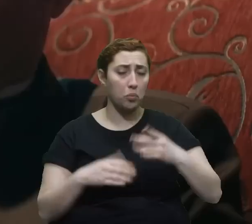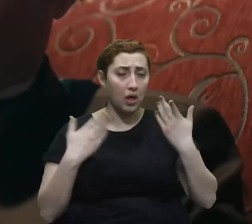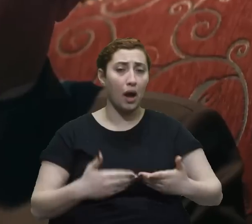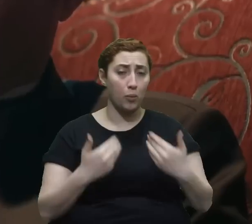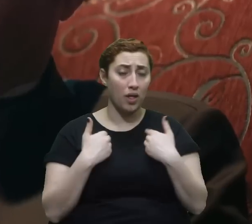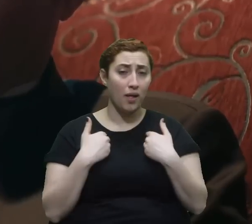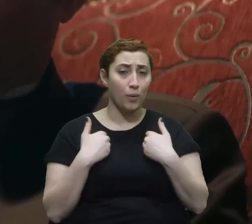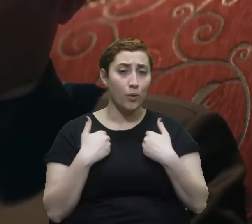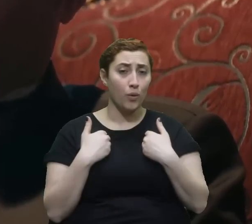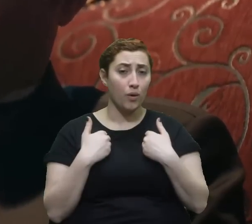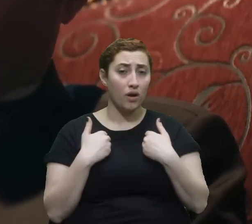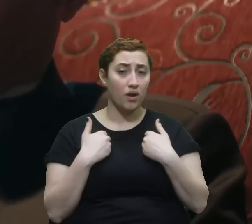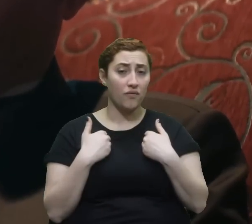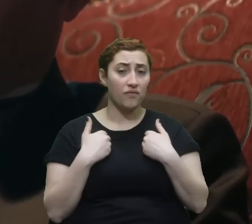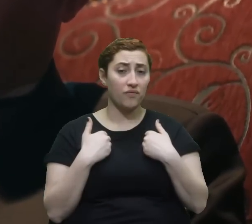almışken,